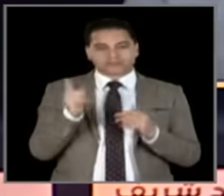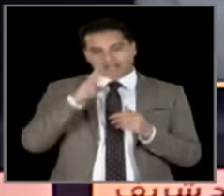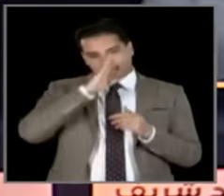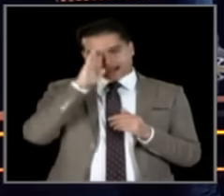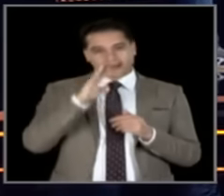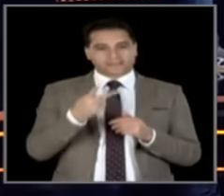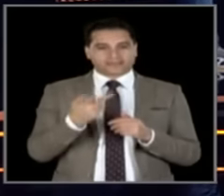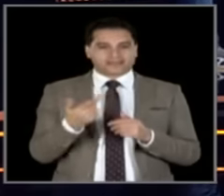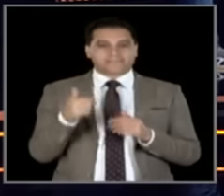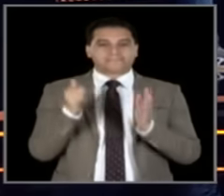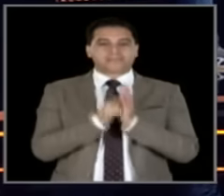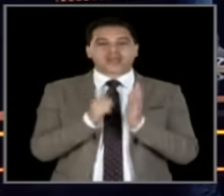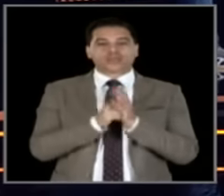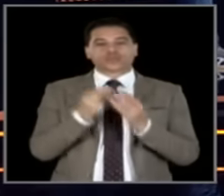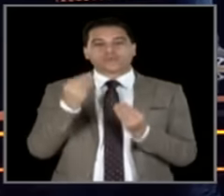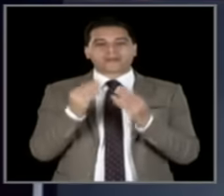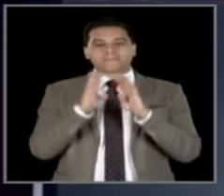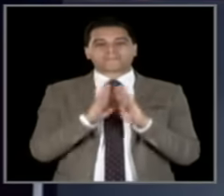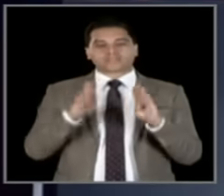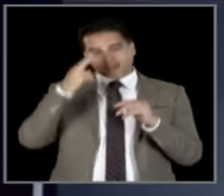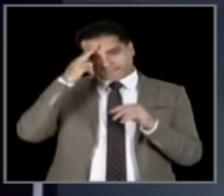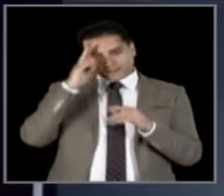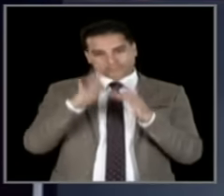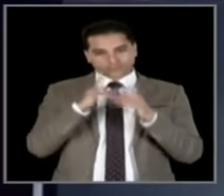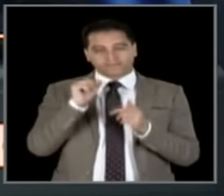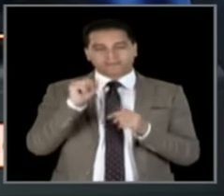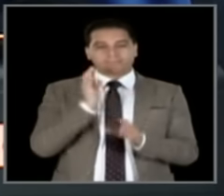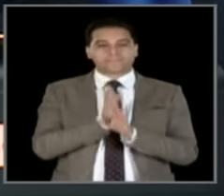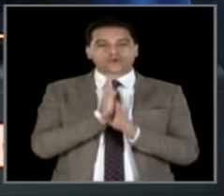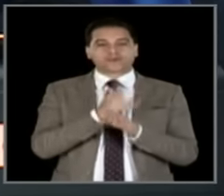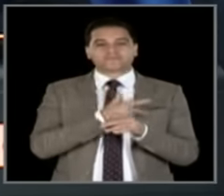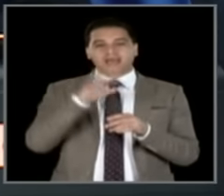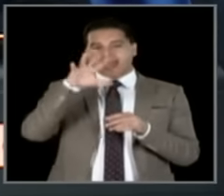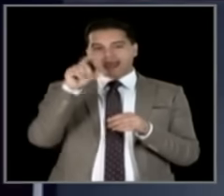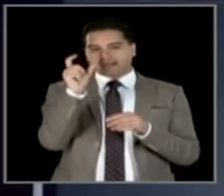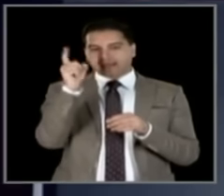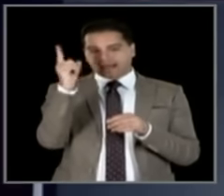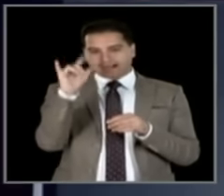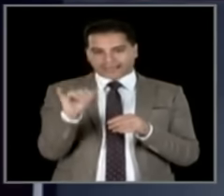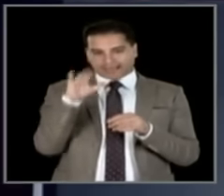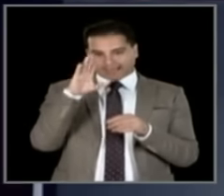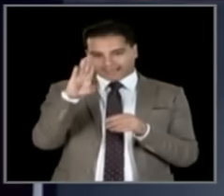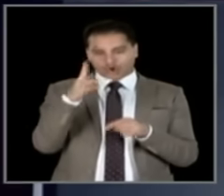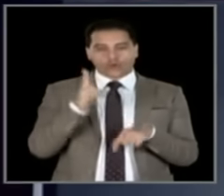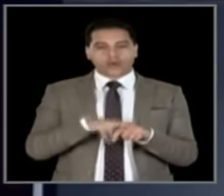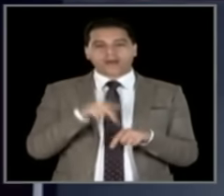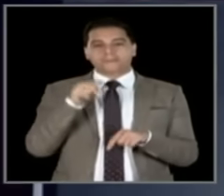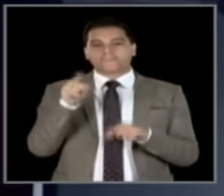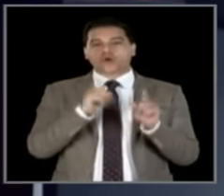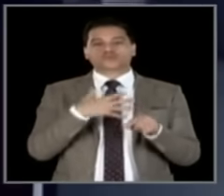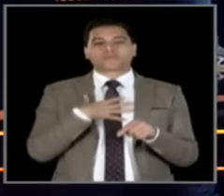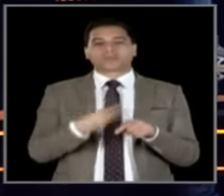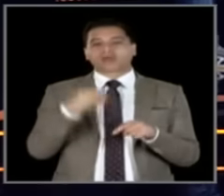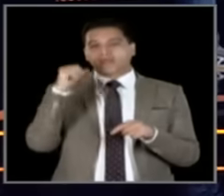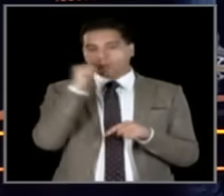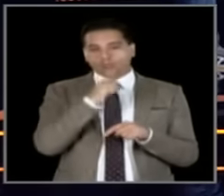العراق. بيت الدمية. هنريك إبسن. هنريك إبسن. ملهمش في الطيب إيهاب توفيق. كل